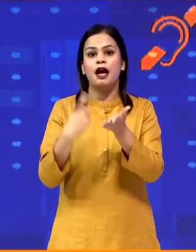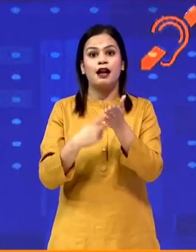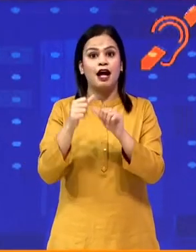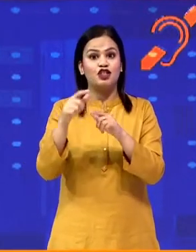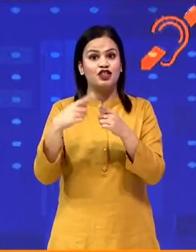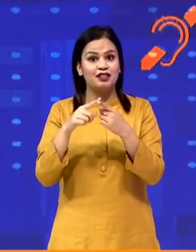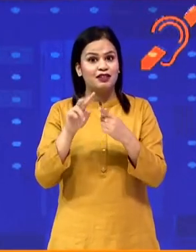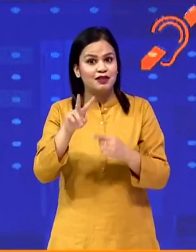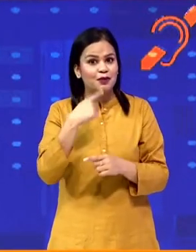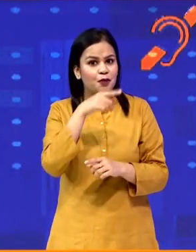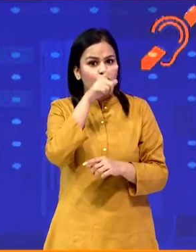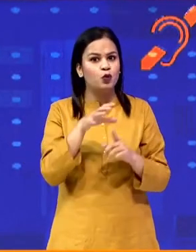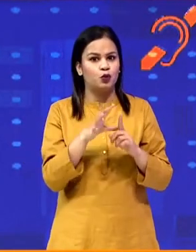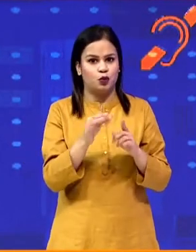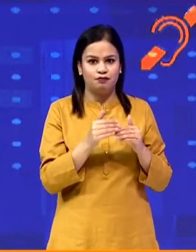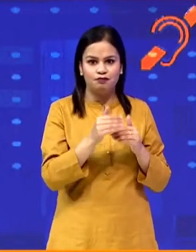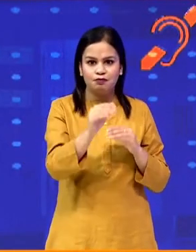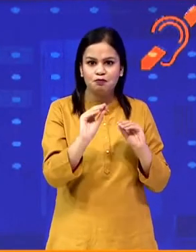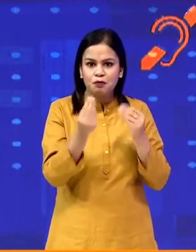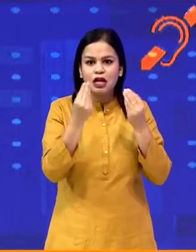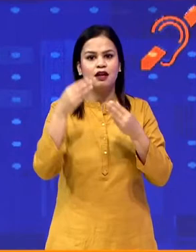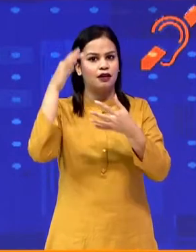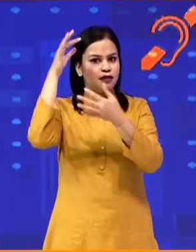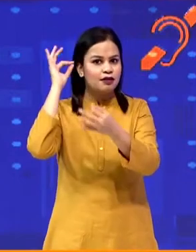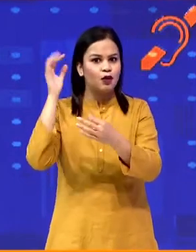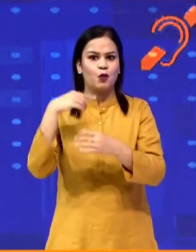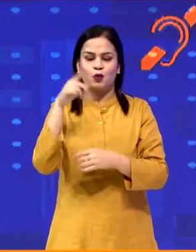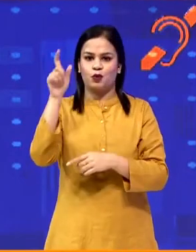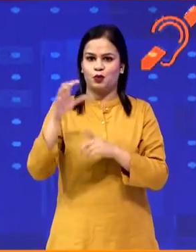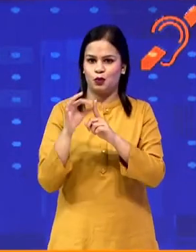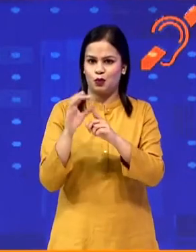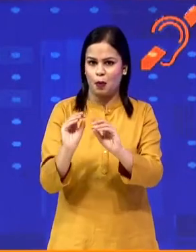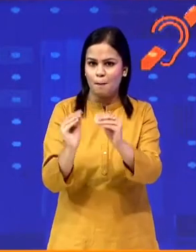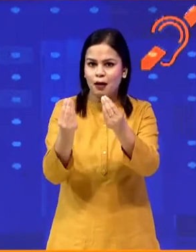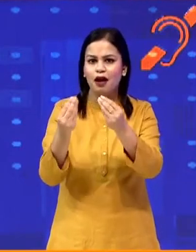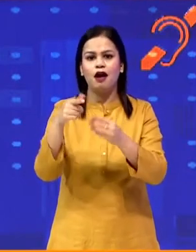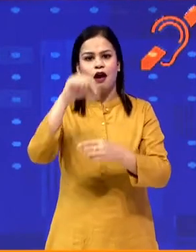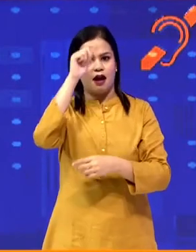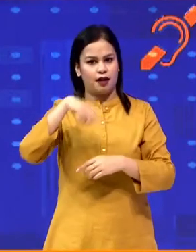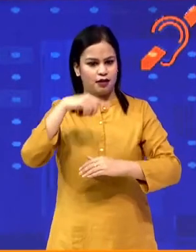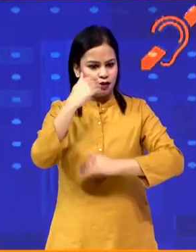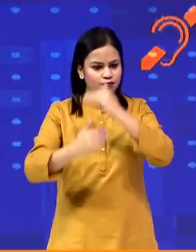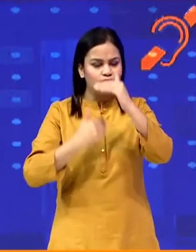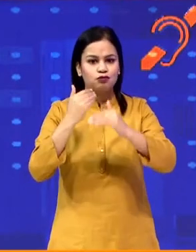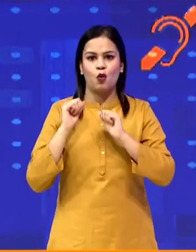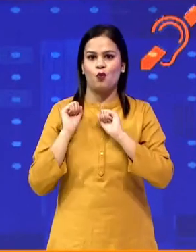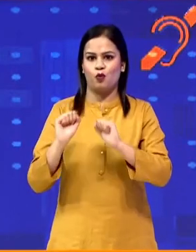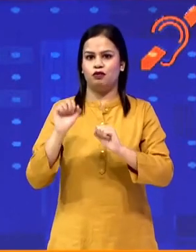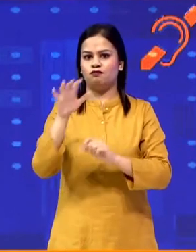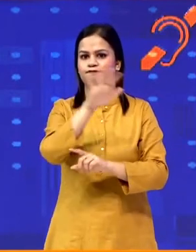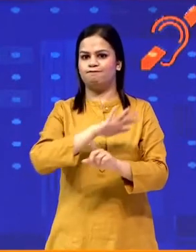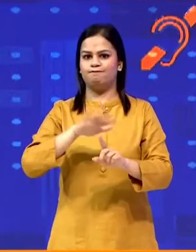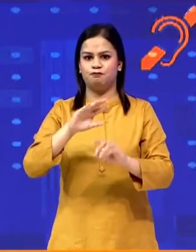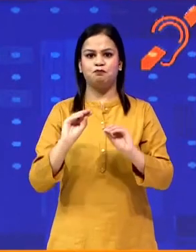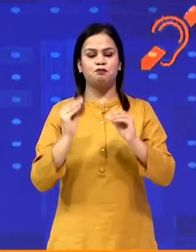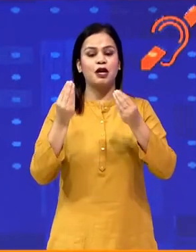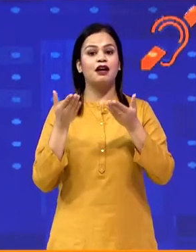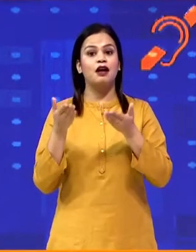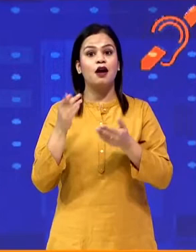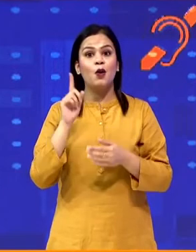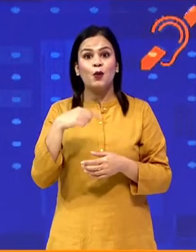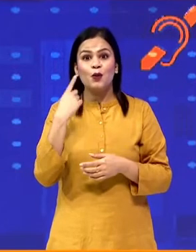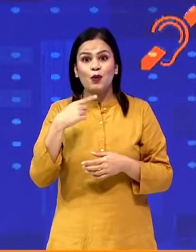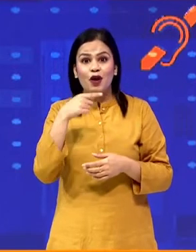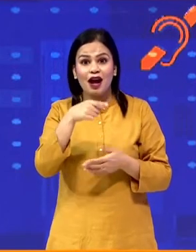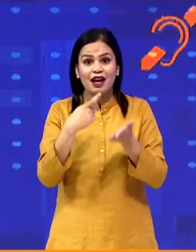नेहरू थे चलते थे अपने देश को भी चलते थे दुनिया को भी चलते थे मैसेज गांधी को तो